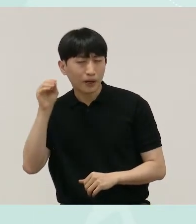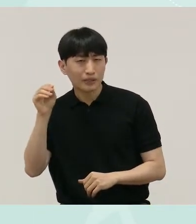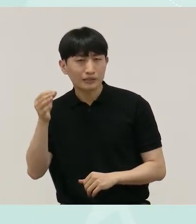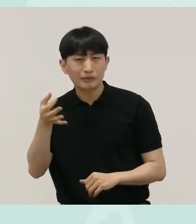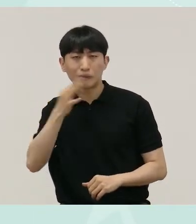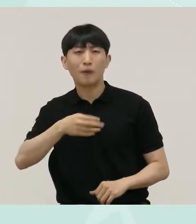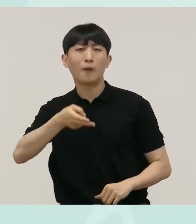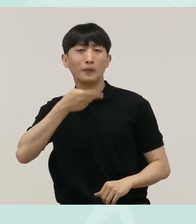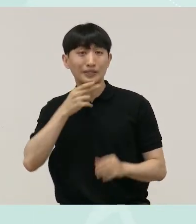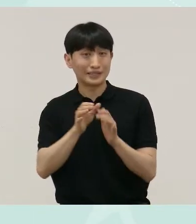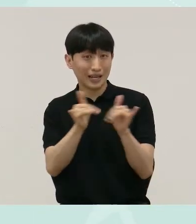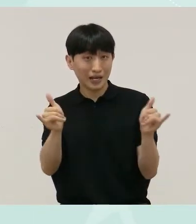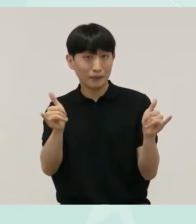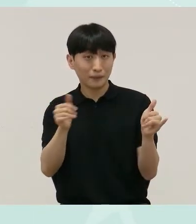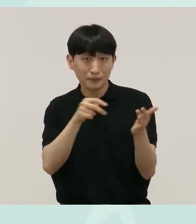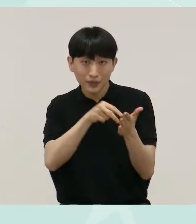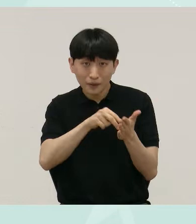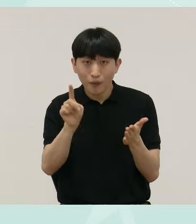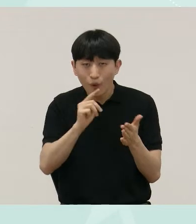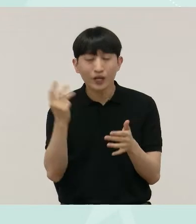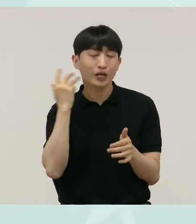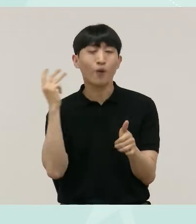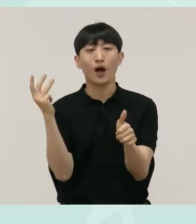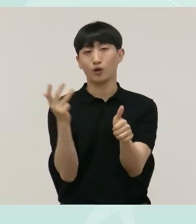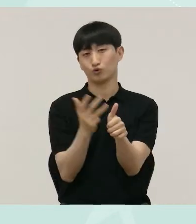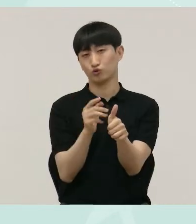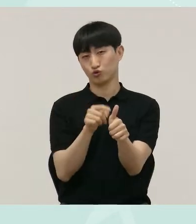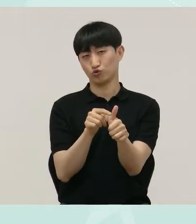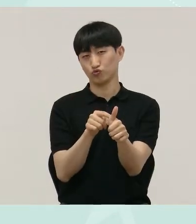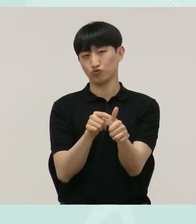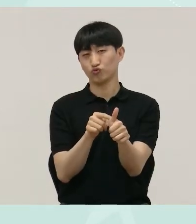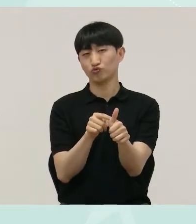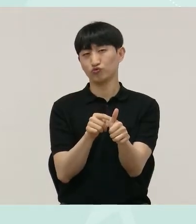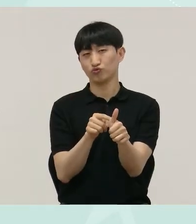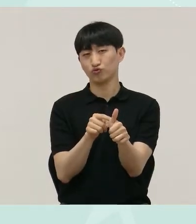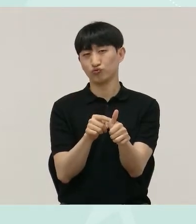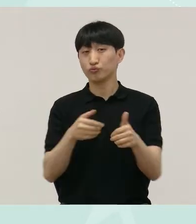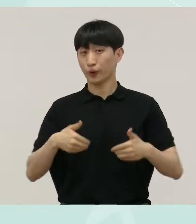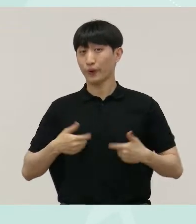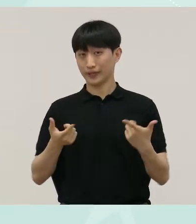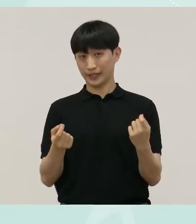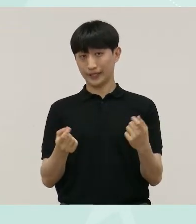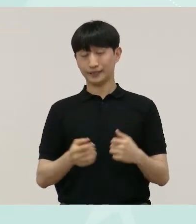달팽이관 같은 경우는 이런 인공화호 수술을 인공달팽이관 수술을 하는 것이 원칙으로 되어 있습니다.